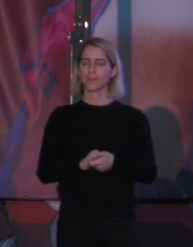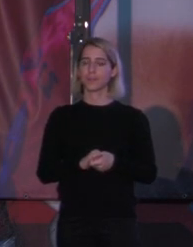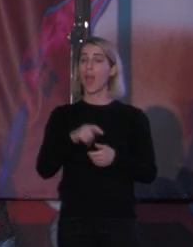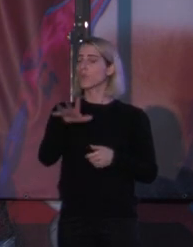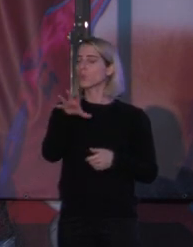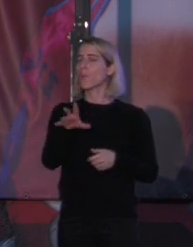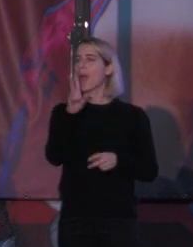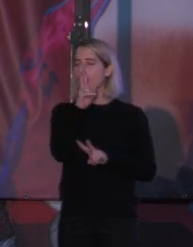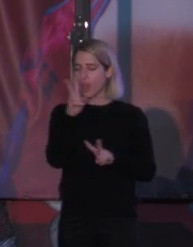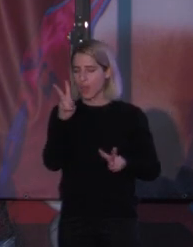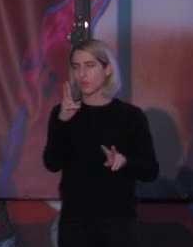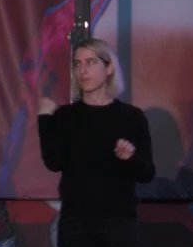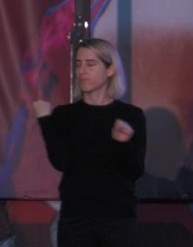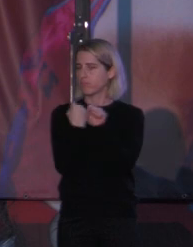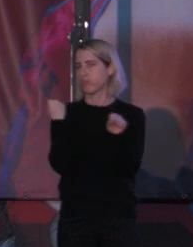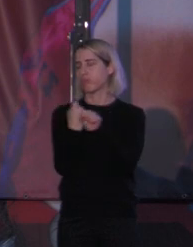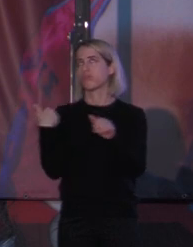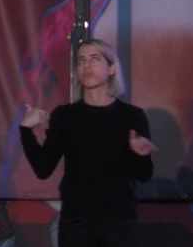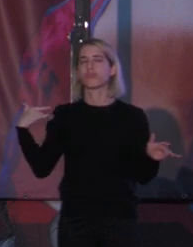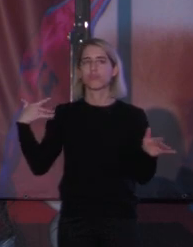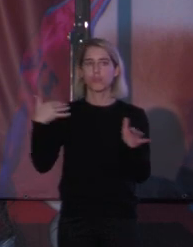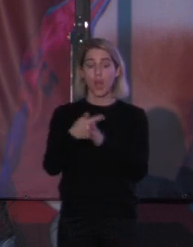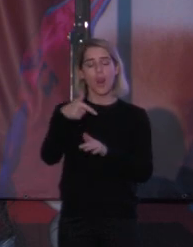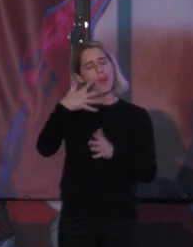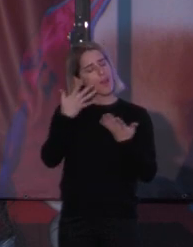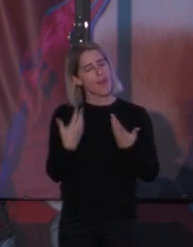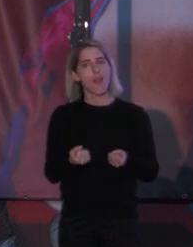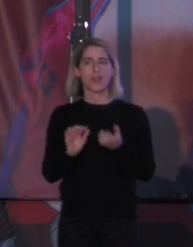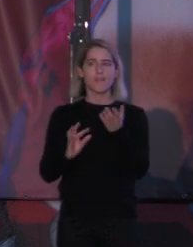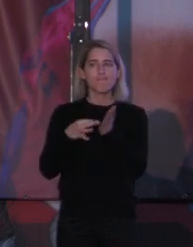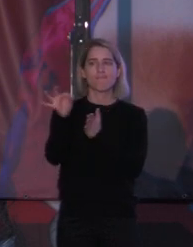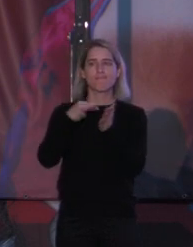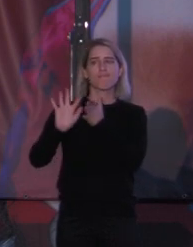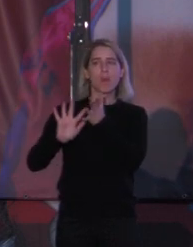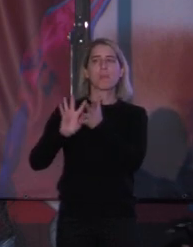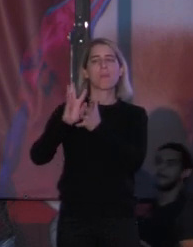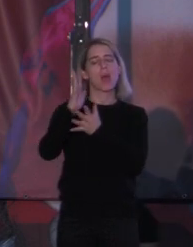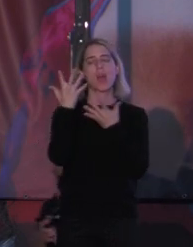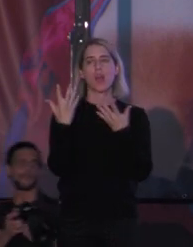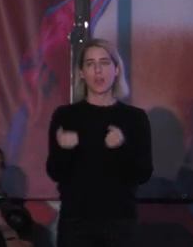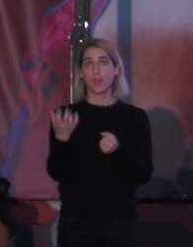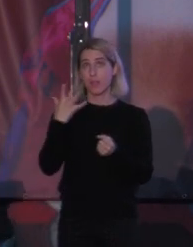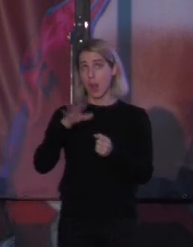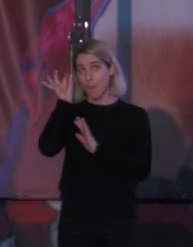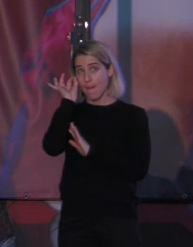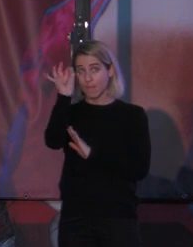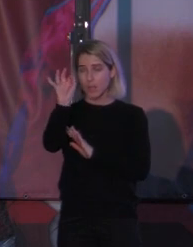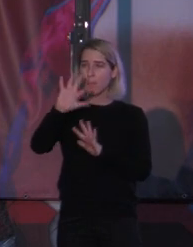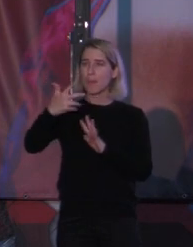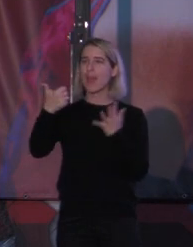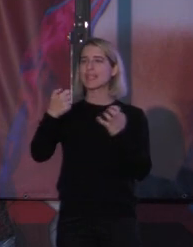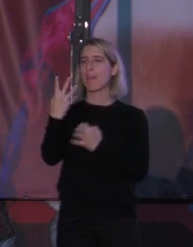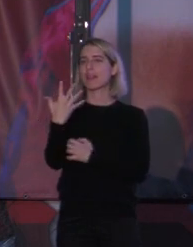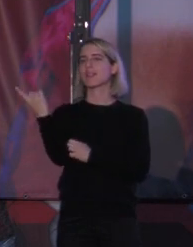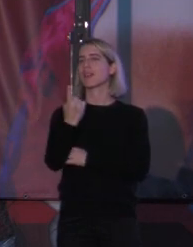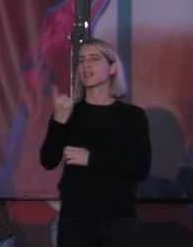Στον τομέα αυτό έχουμε κάνει πολλή δουλειά, αλλά ακόμα υπάρχει τεράστιο περιθώριο βελτίωση. Θέλουμε να φτάσουμε στο 65%